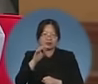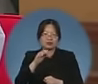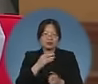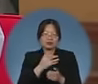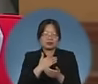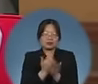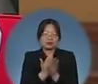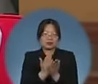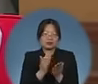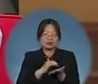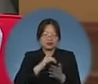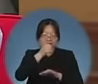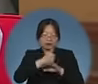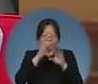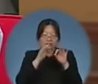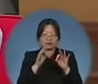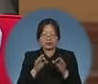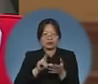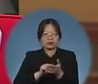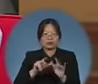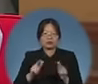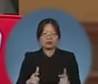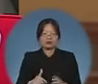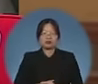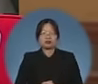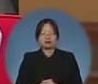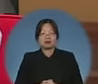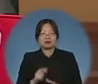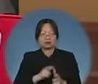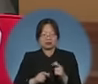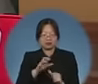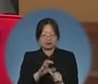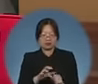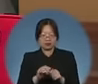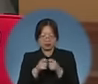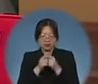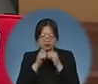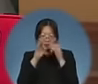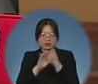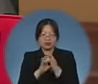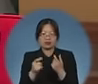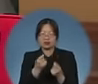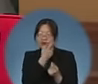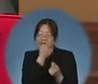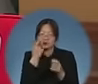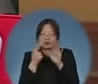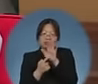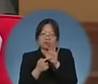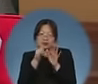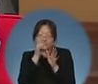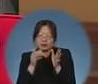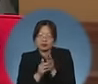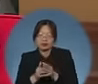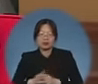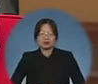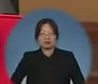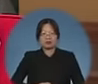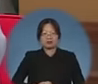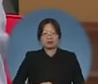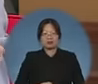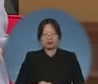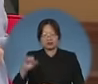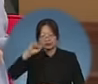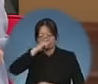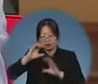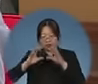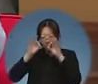인컴 돈이 문제가 아니라 그리고 더 통계를 잘 뜯어서 보면 이런 현상이 일어나요. 결국은 뭐냐면